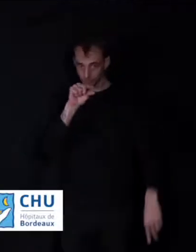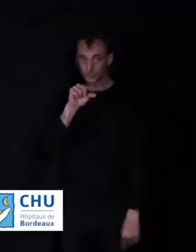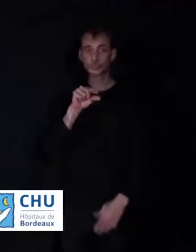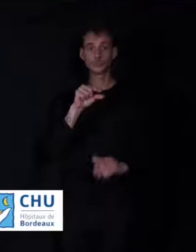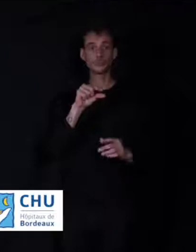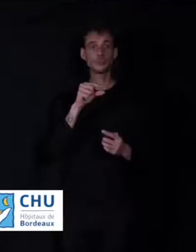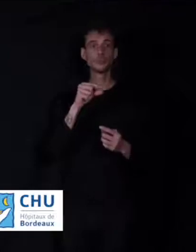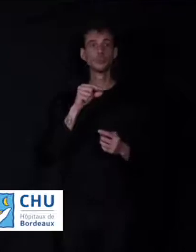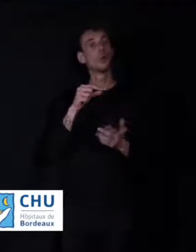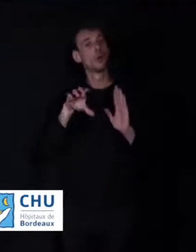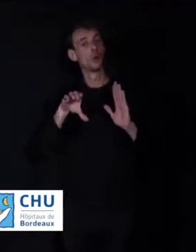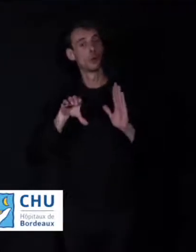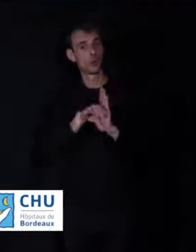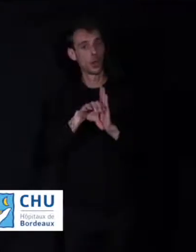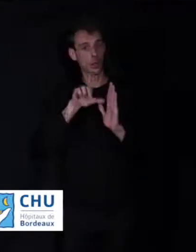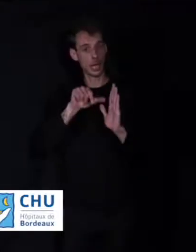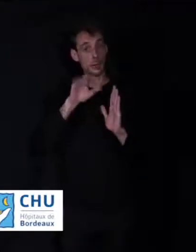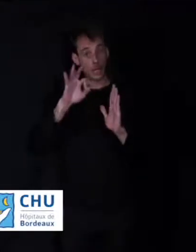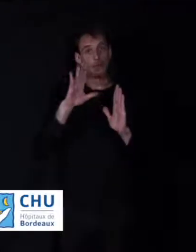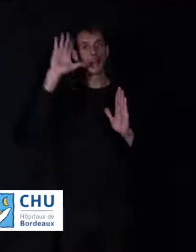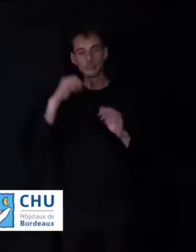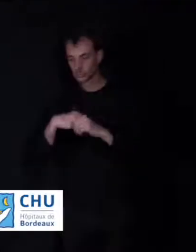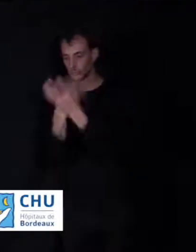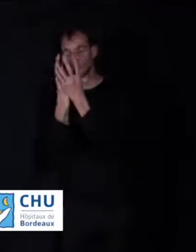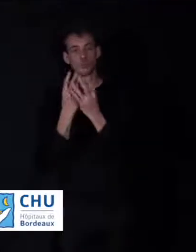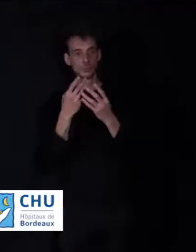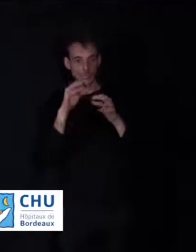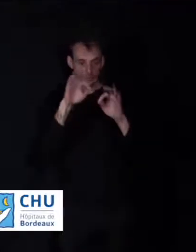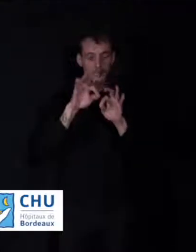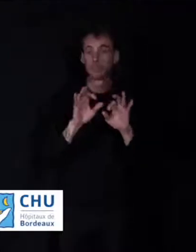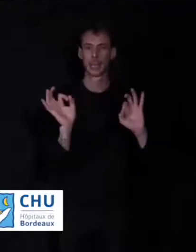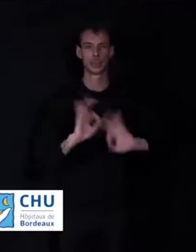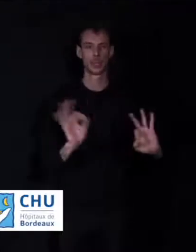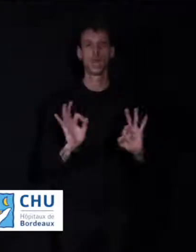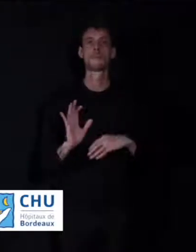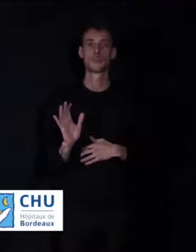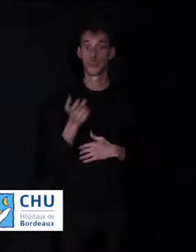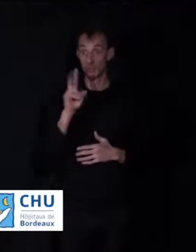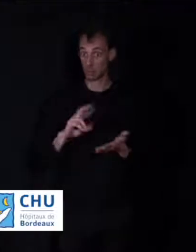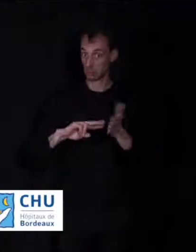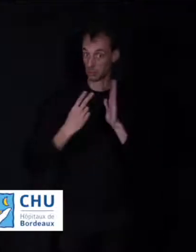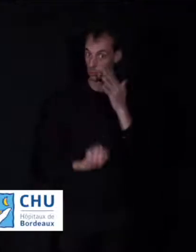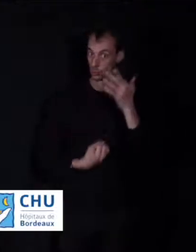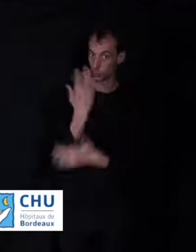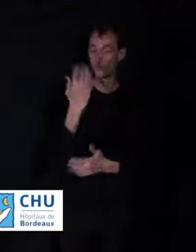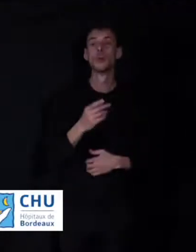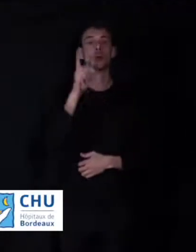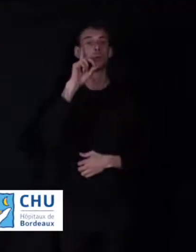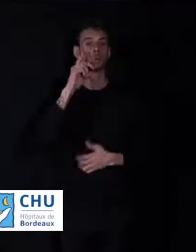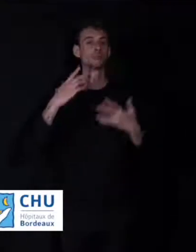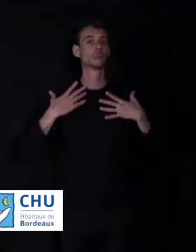protéine, mais sans vecteur viral. C'est une innovation technologique puisque le corps humain, une fois qu'il